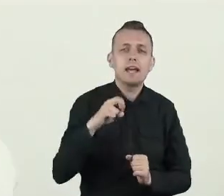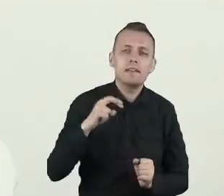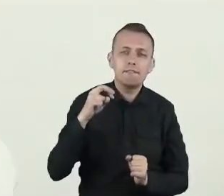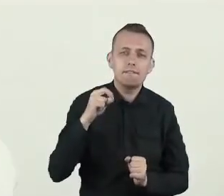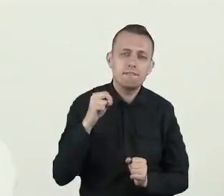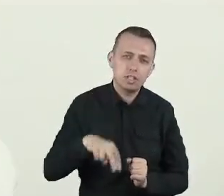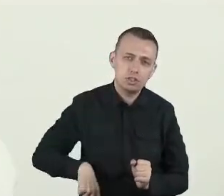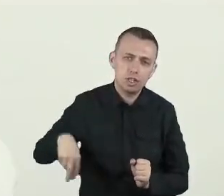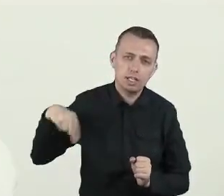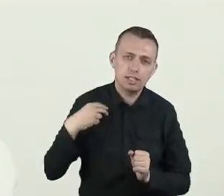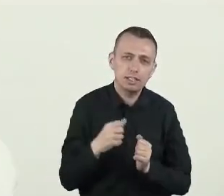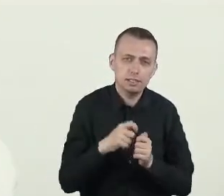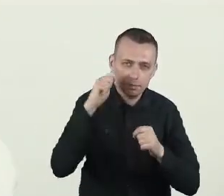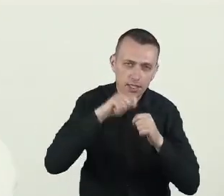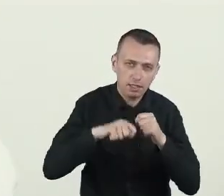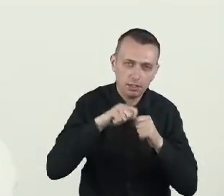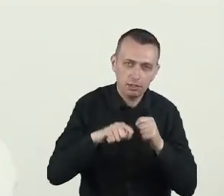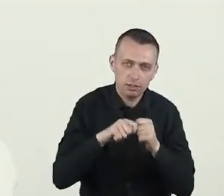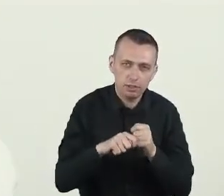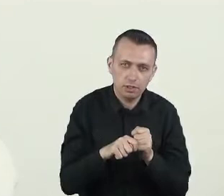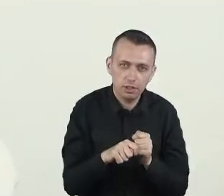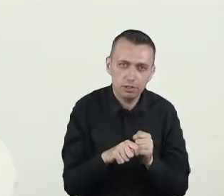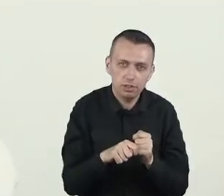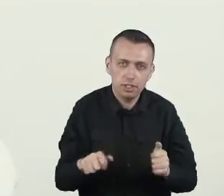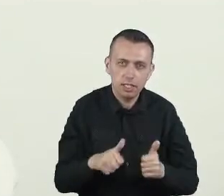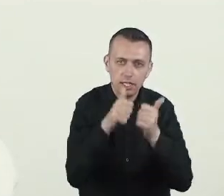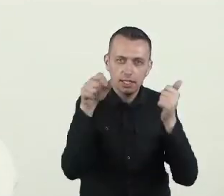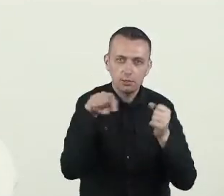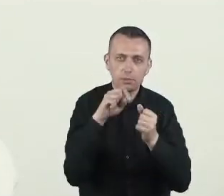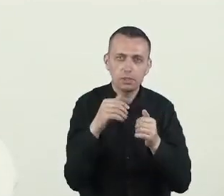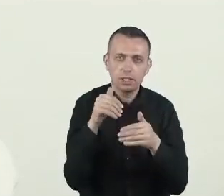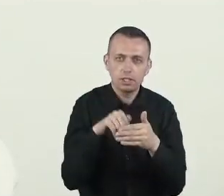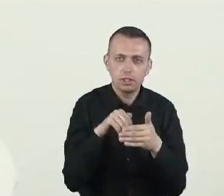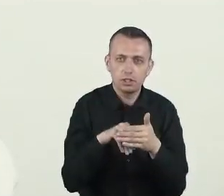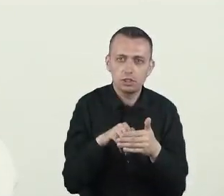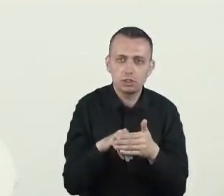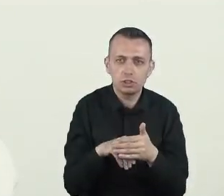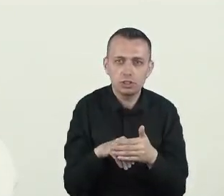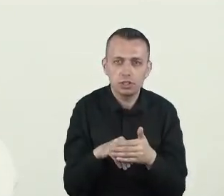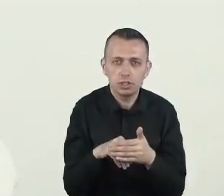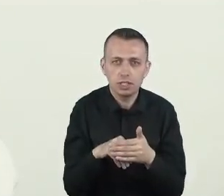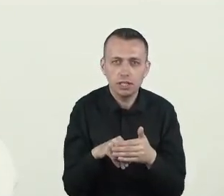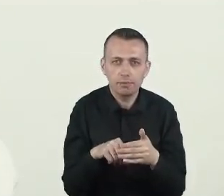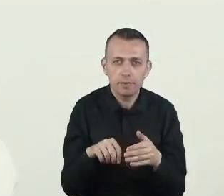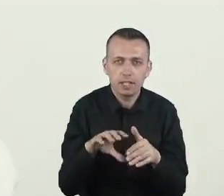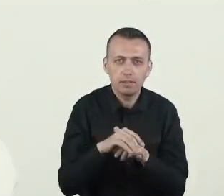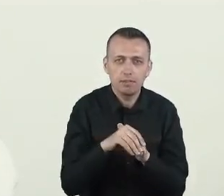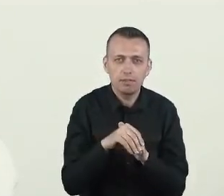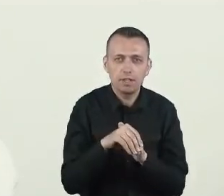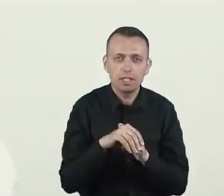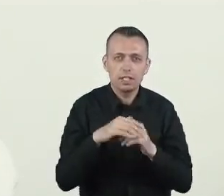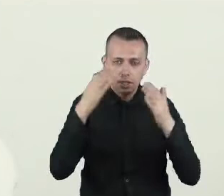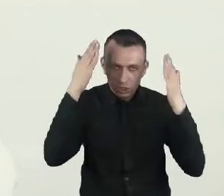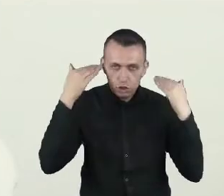Najwyższa Izba Kontroli alarmuje, że szynka z indyka podawana pacjentom w Kutnowskim Szpitalu Samorządowym w 78% składa się z